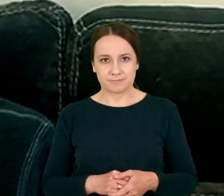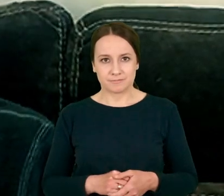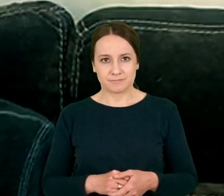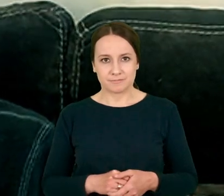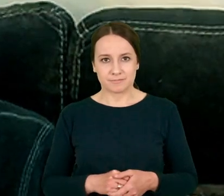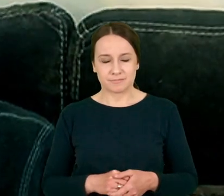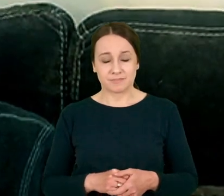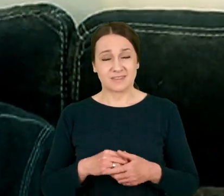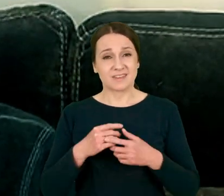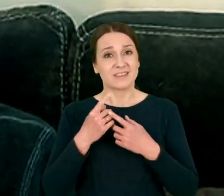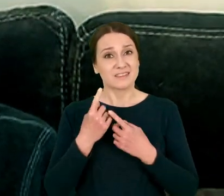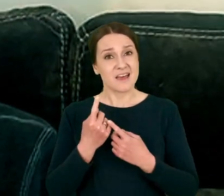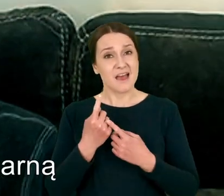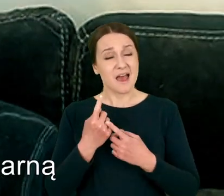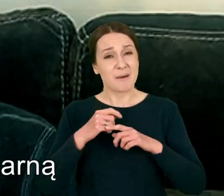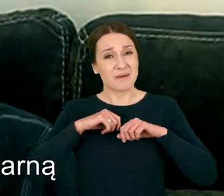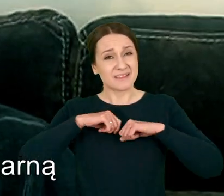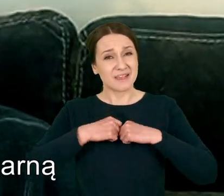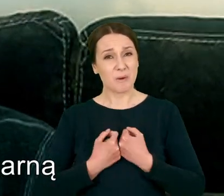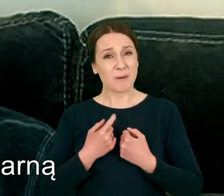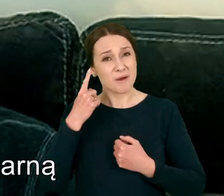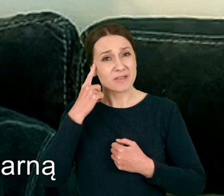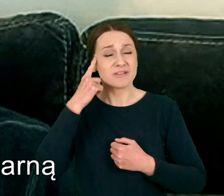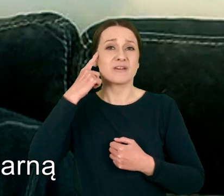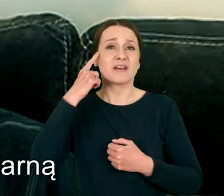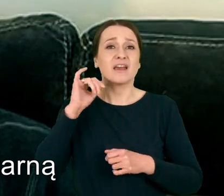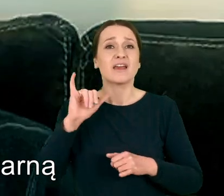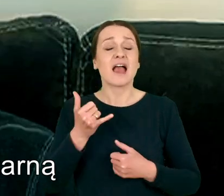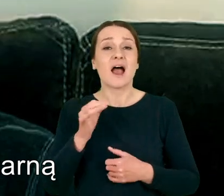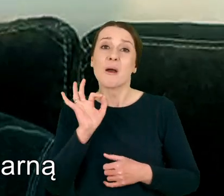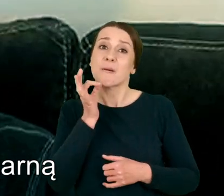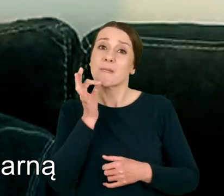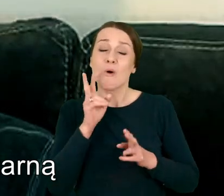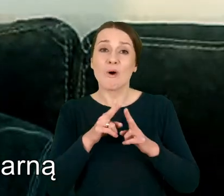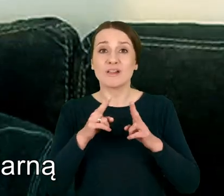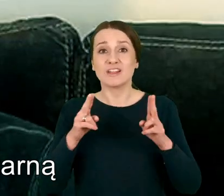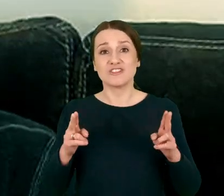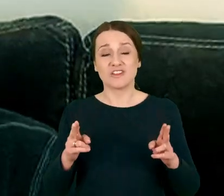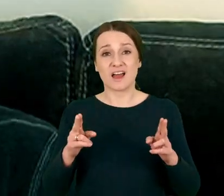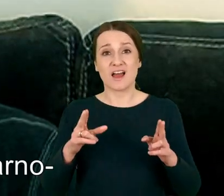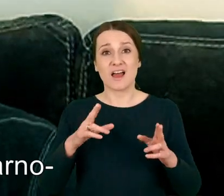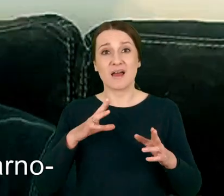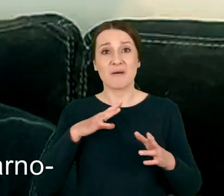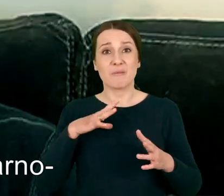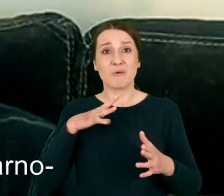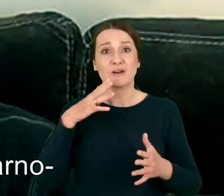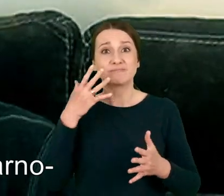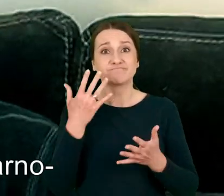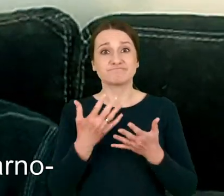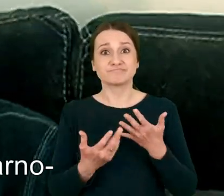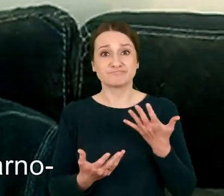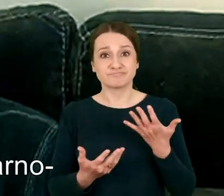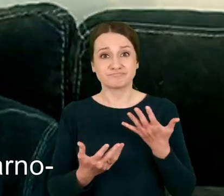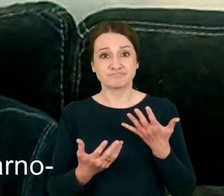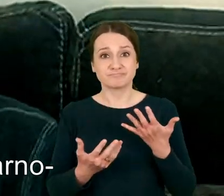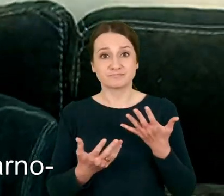namiętności. Z desperacją patrzy czarną na swe lata